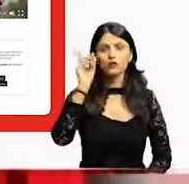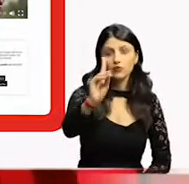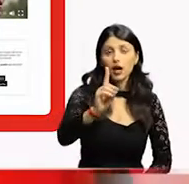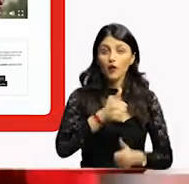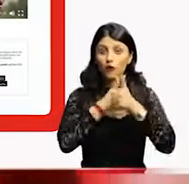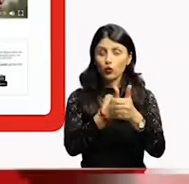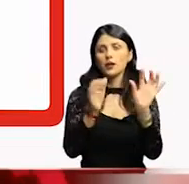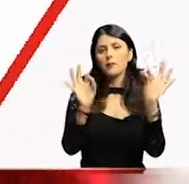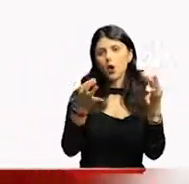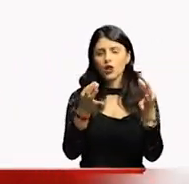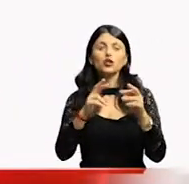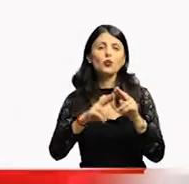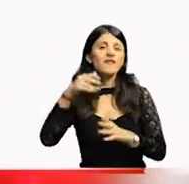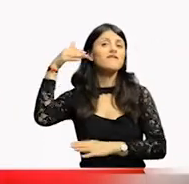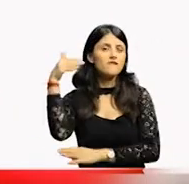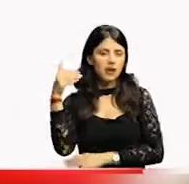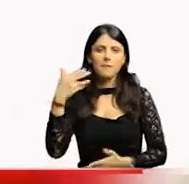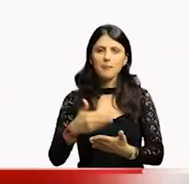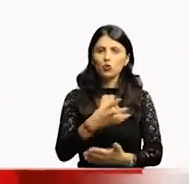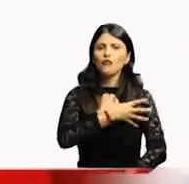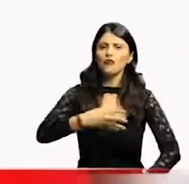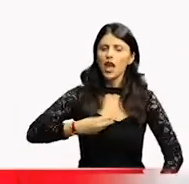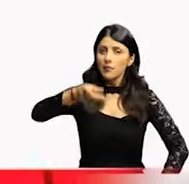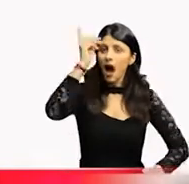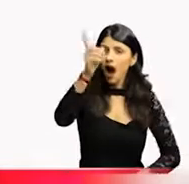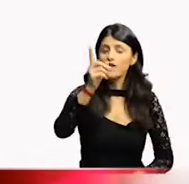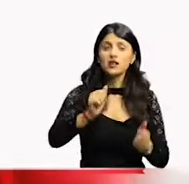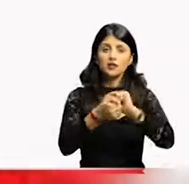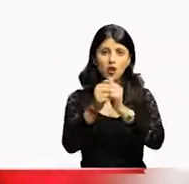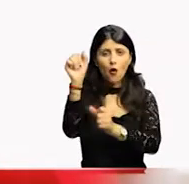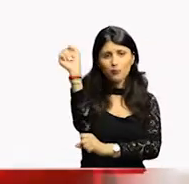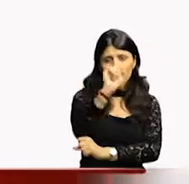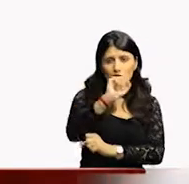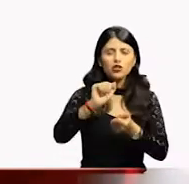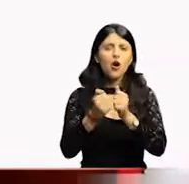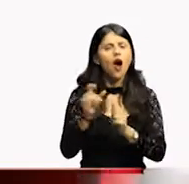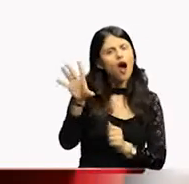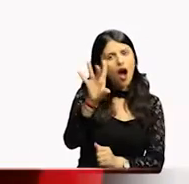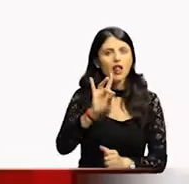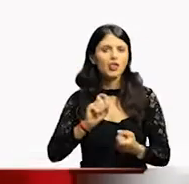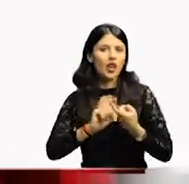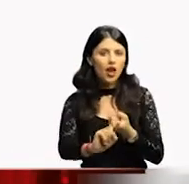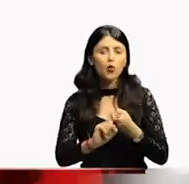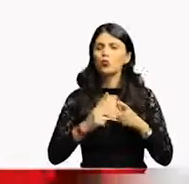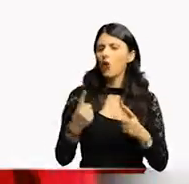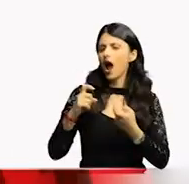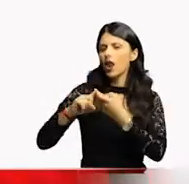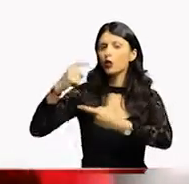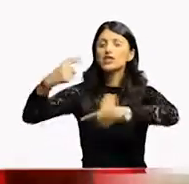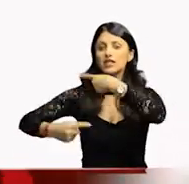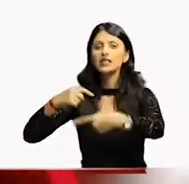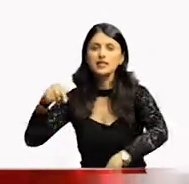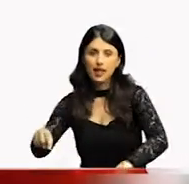și sunetele de avertizare sunt diferite în funcție de modelele telefoanelor mobile. Joi, în prima zi de testare, în intervalul